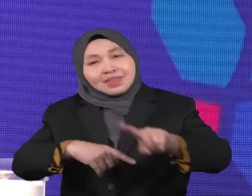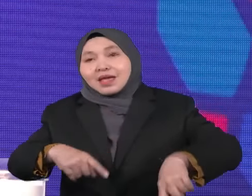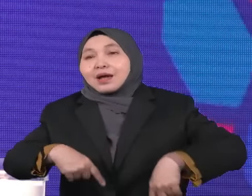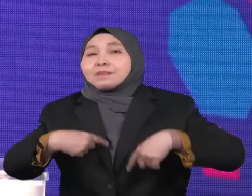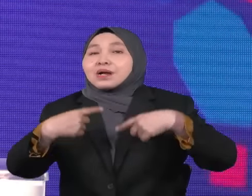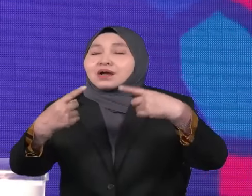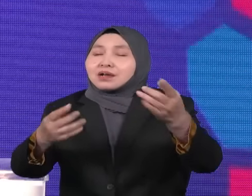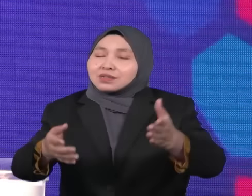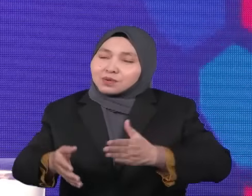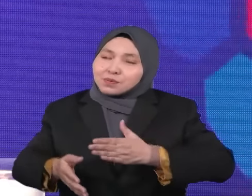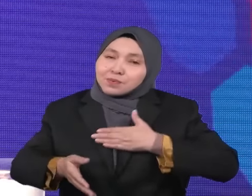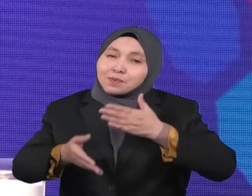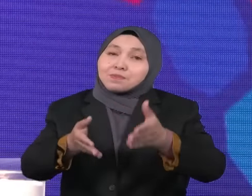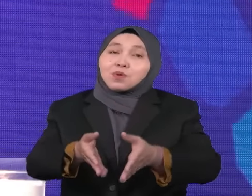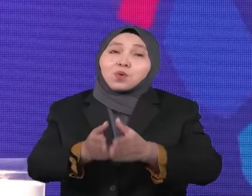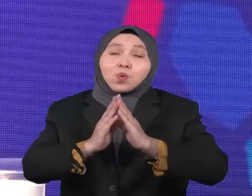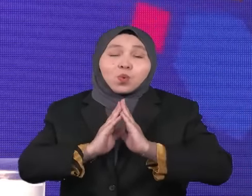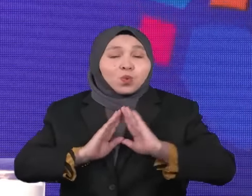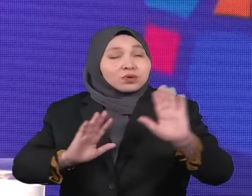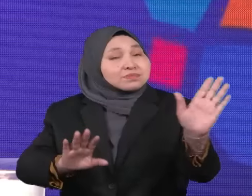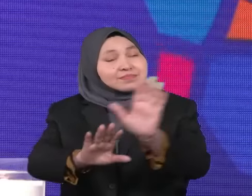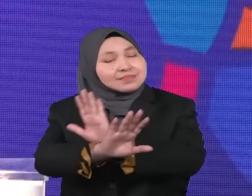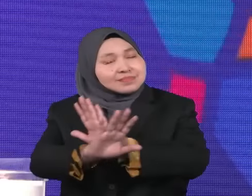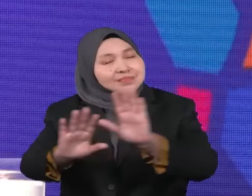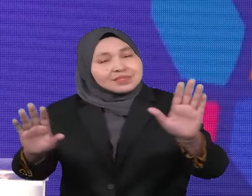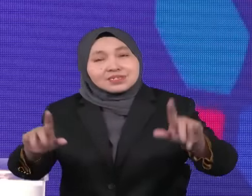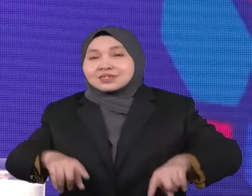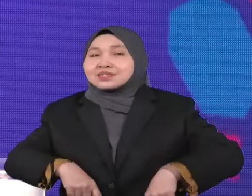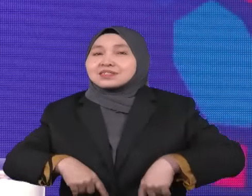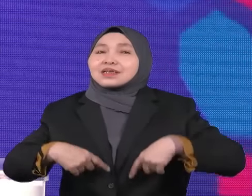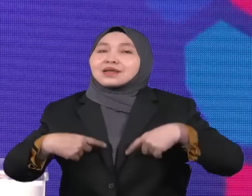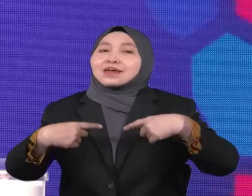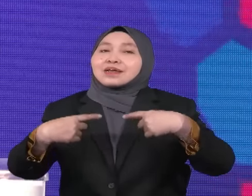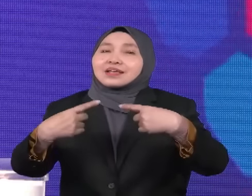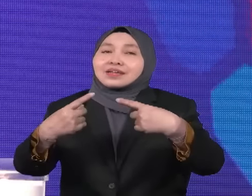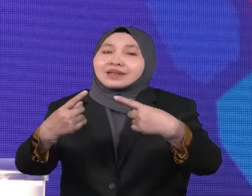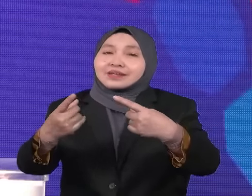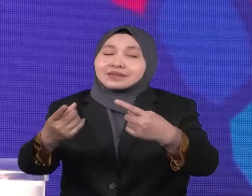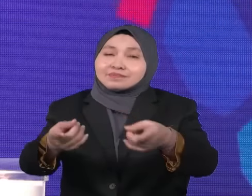Ku mohon usah pergi.